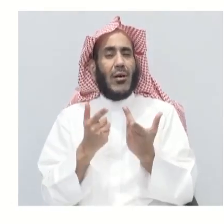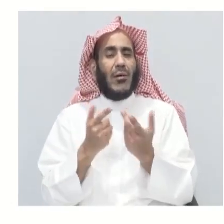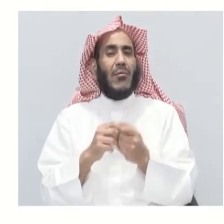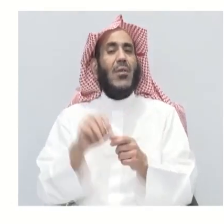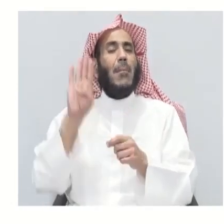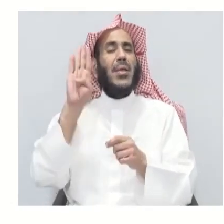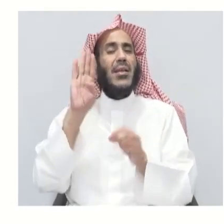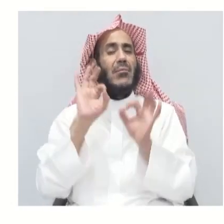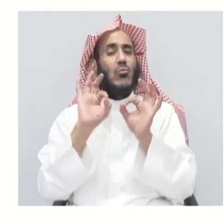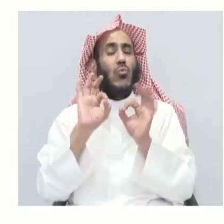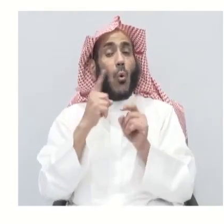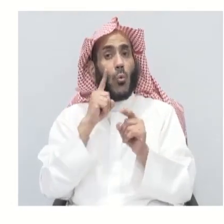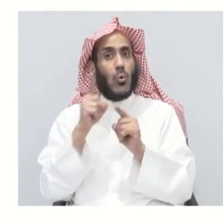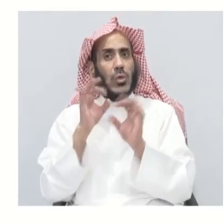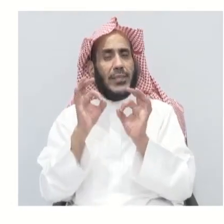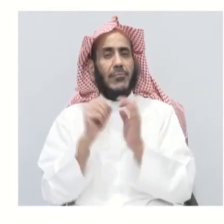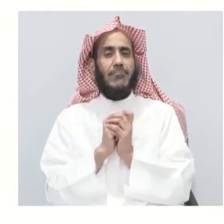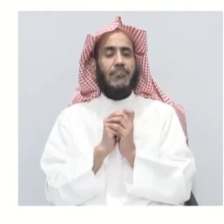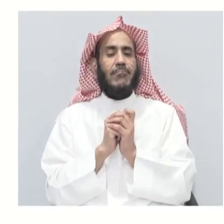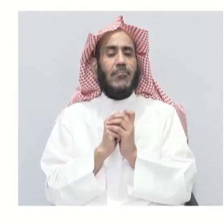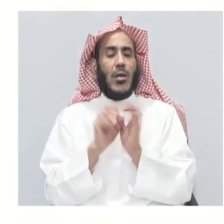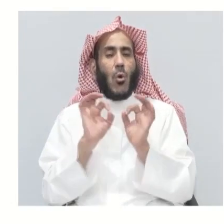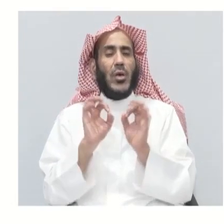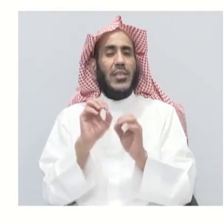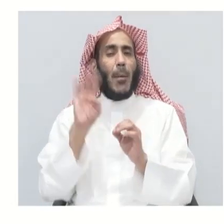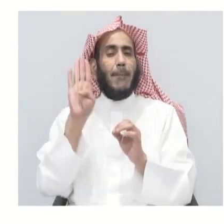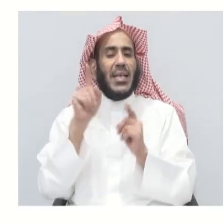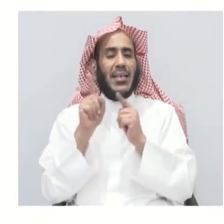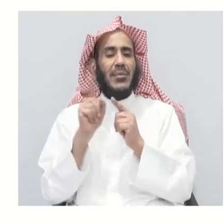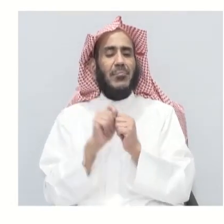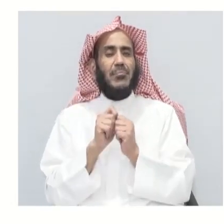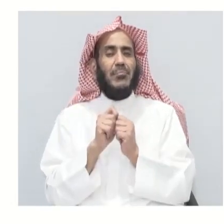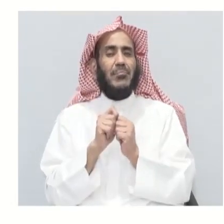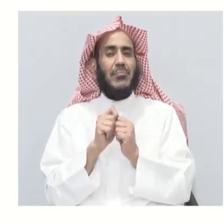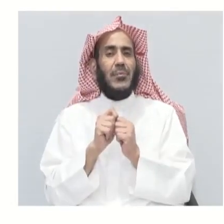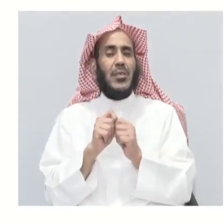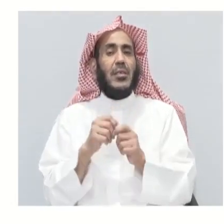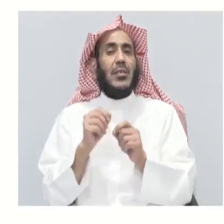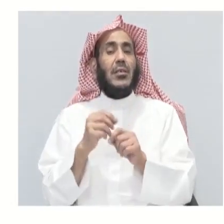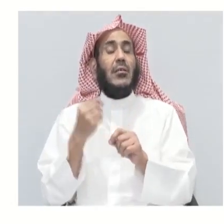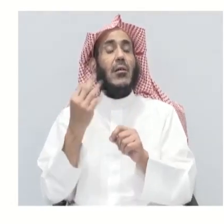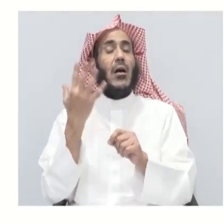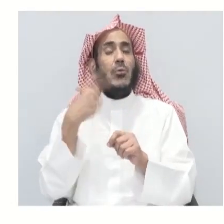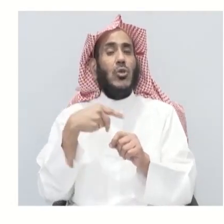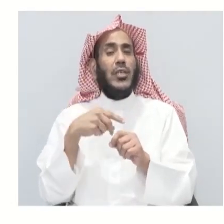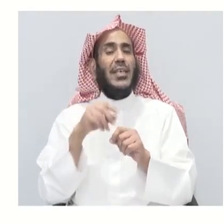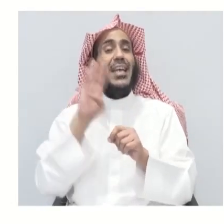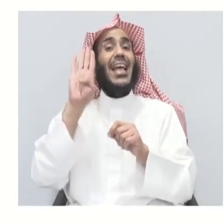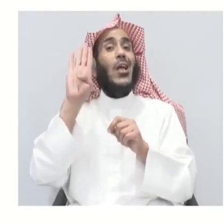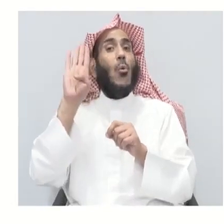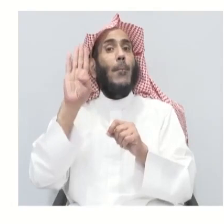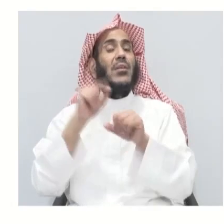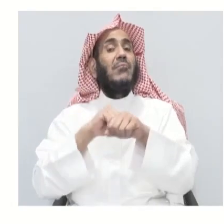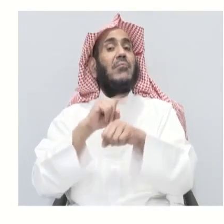ولكن انظر جيدا الى وحده البي ستجد ان البي 25 ي لكل